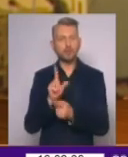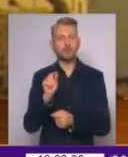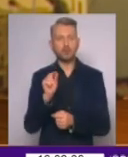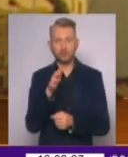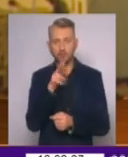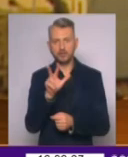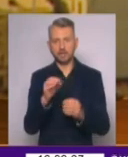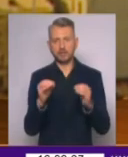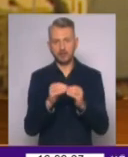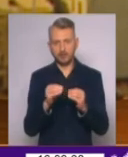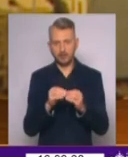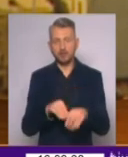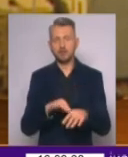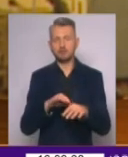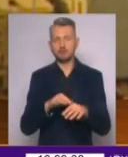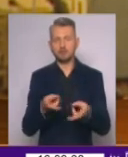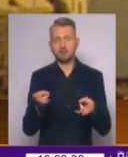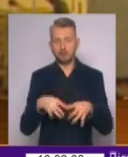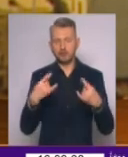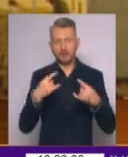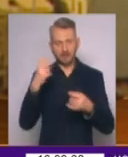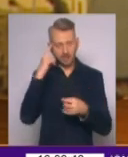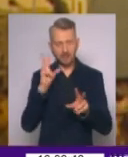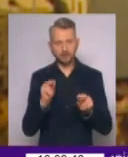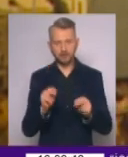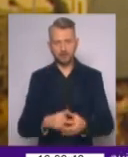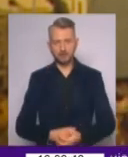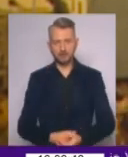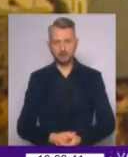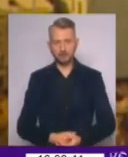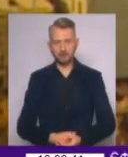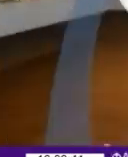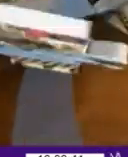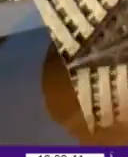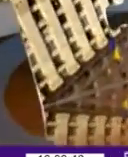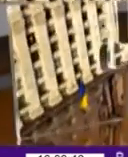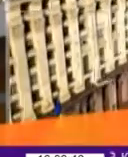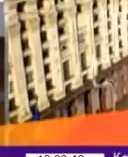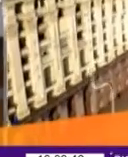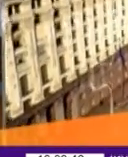15:10. Тож, будь ласка, залишайтеся на телеканалі Київ і до зустрічі. Дякую за увагу.